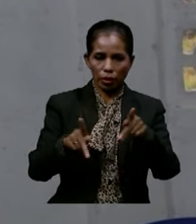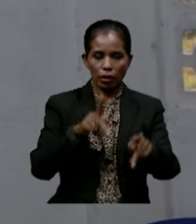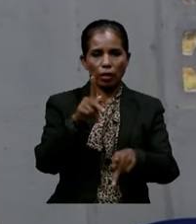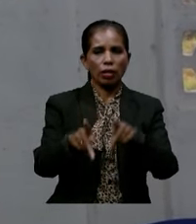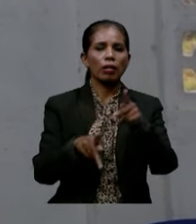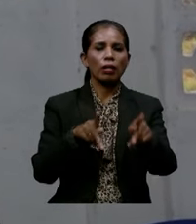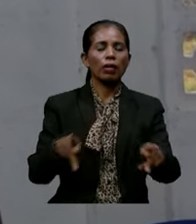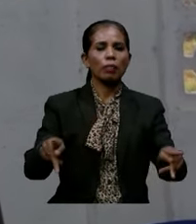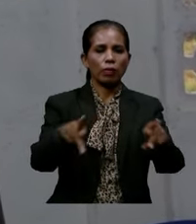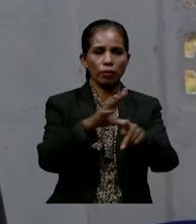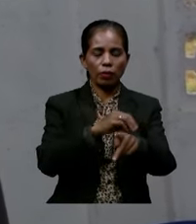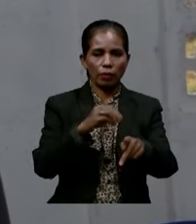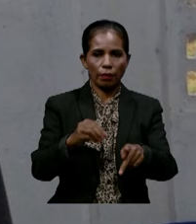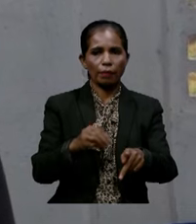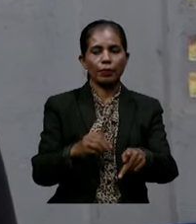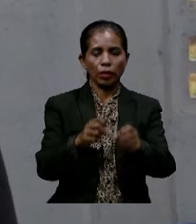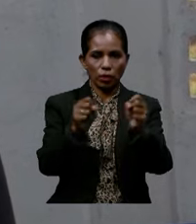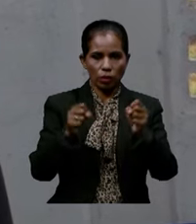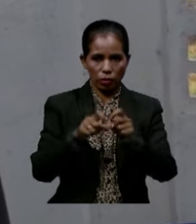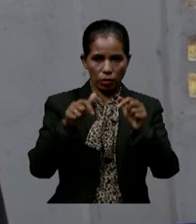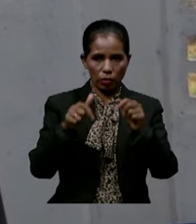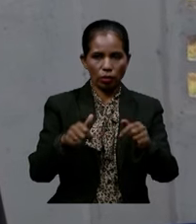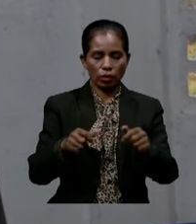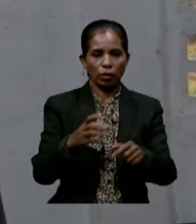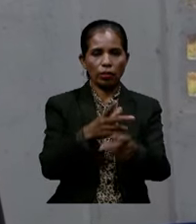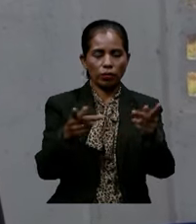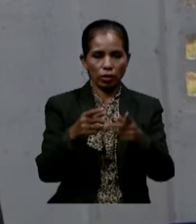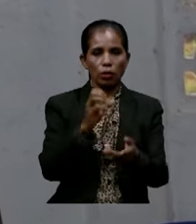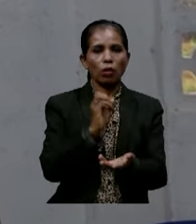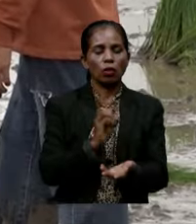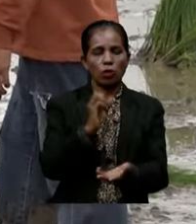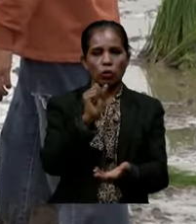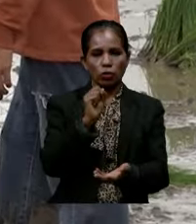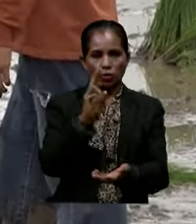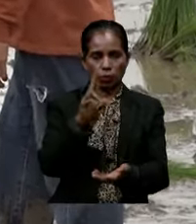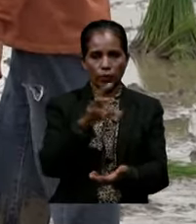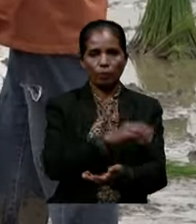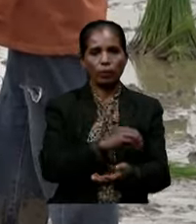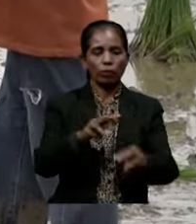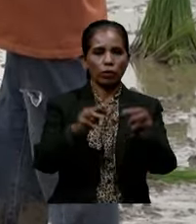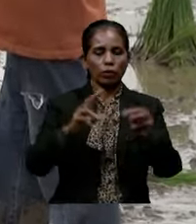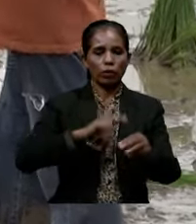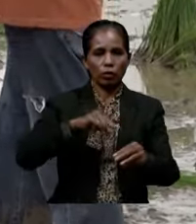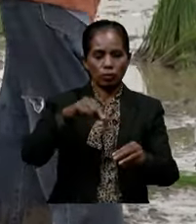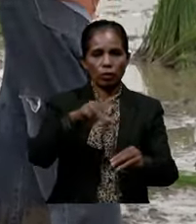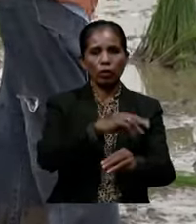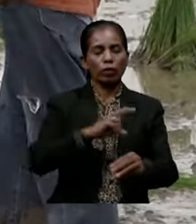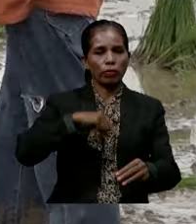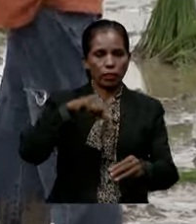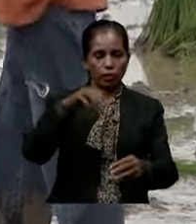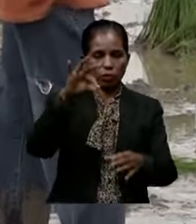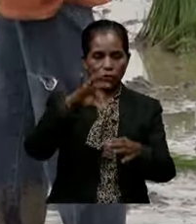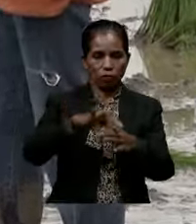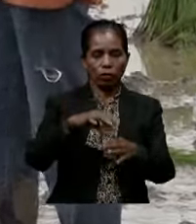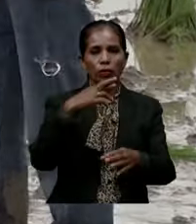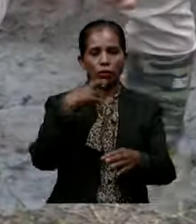suku usu desima nemu maka ya area usu niniane. Alen de municipio Lauteng Novikeke programa demoplot kudahare dala